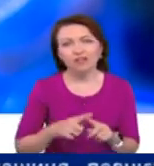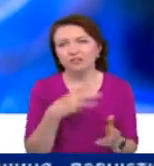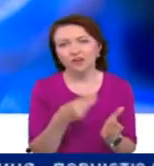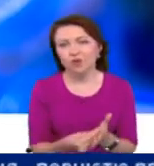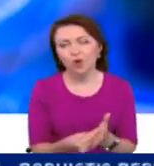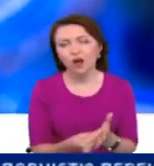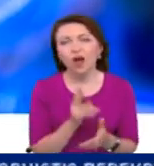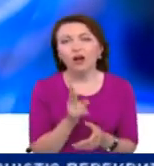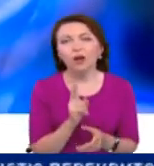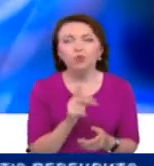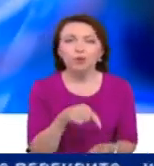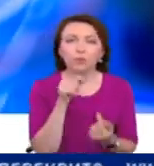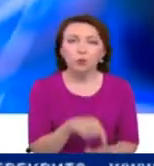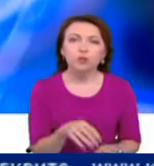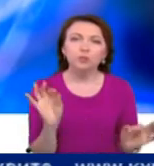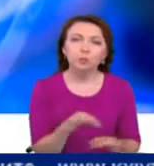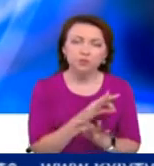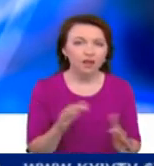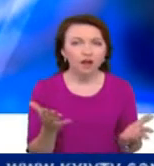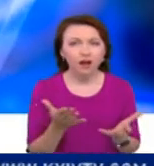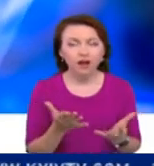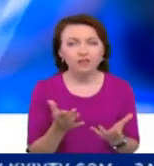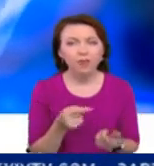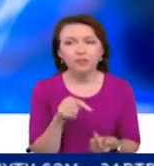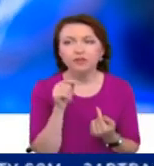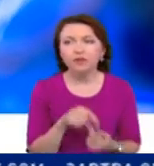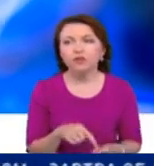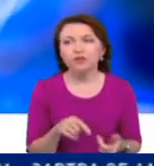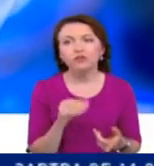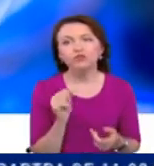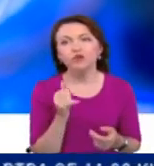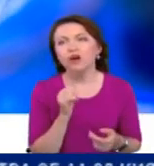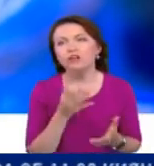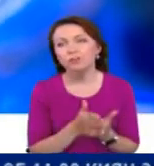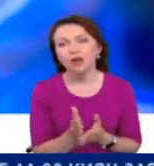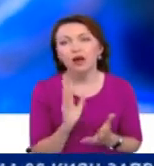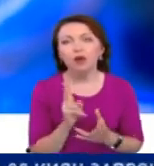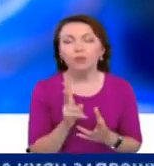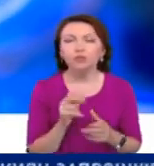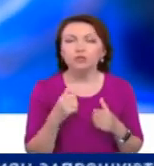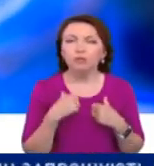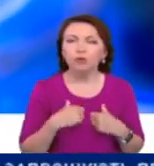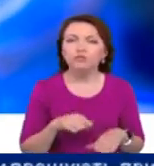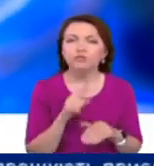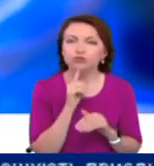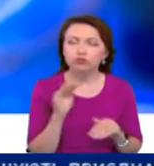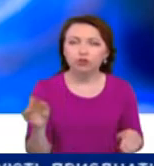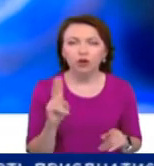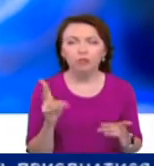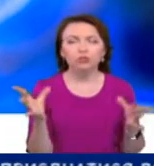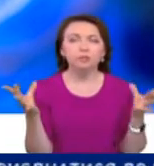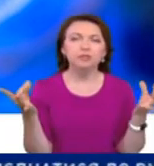Кому-то подходит музыка какая-то определенного жанра, кому-то подходит спокойствие, тишина, кому-то